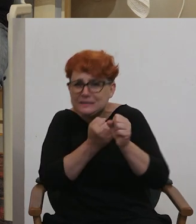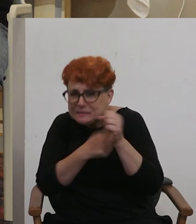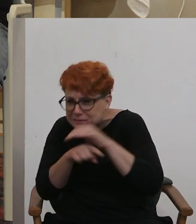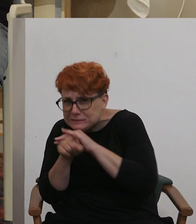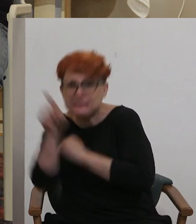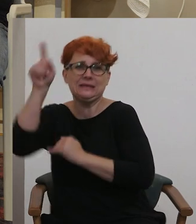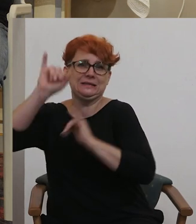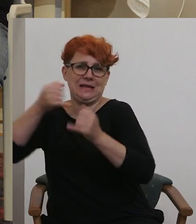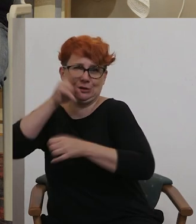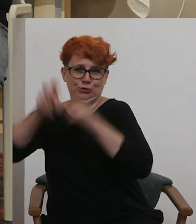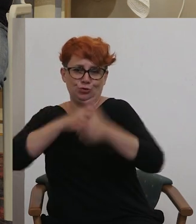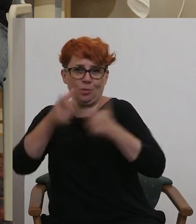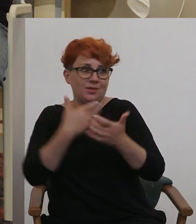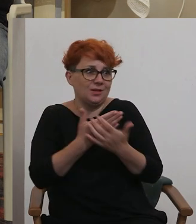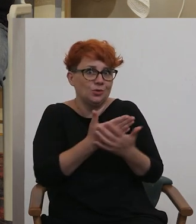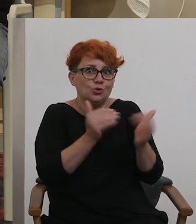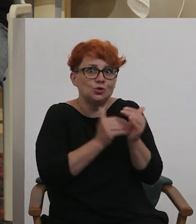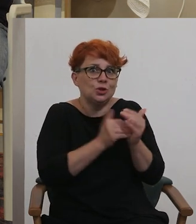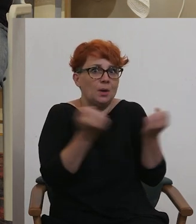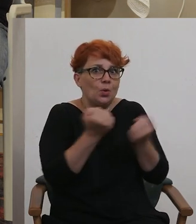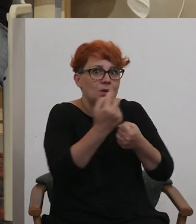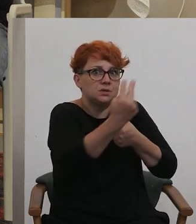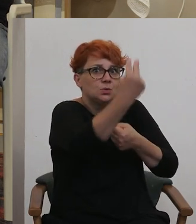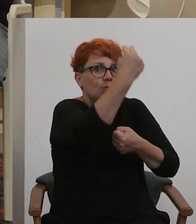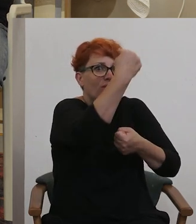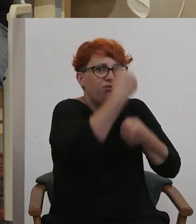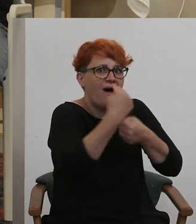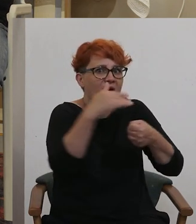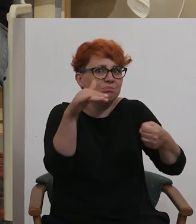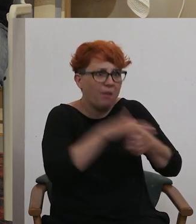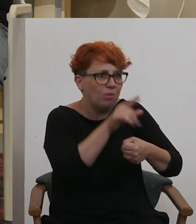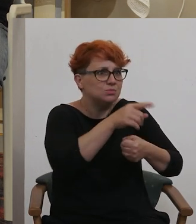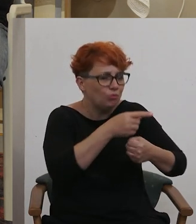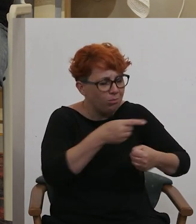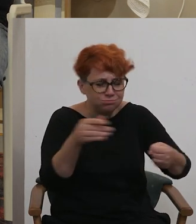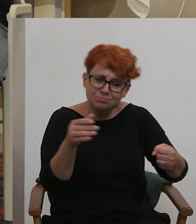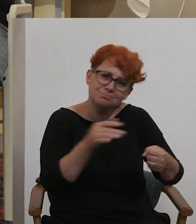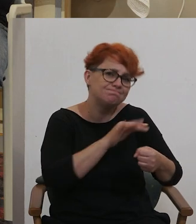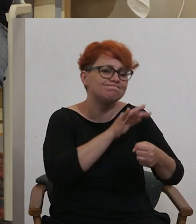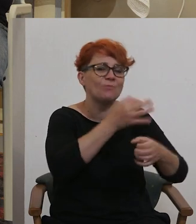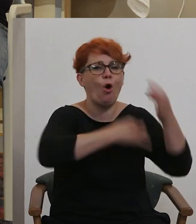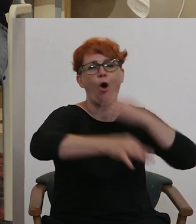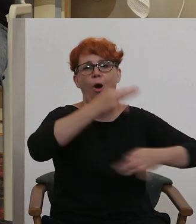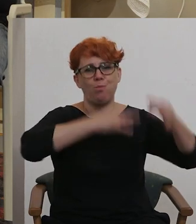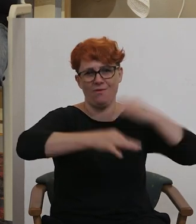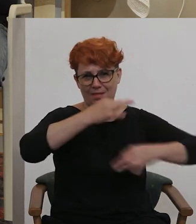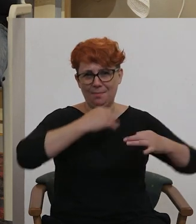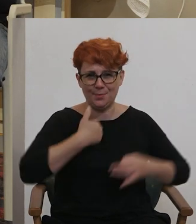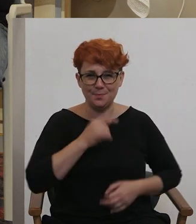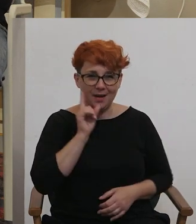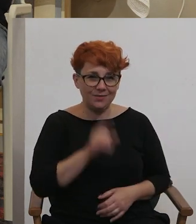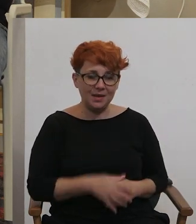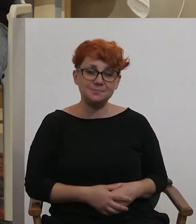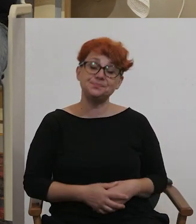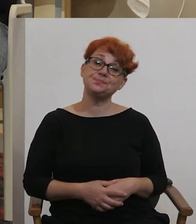zaufanie, trzeba zdobyć ogromne zaufanie swojego rozmówcy, żeby taką opowieść uzyskać. No tak, to